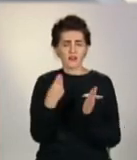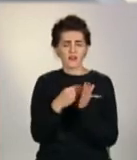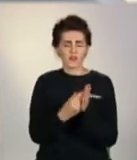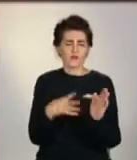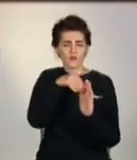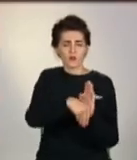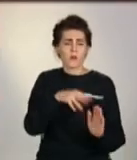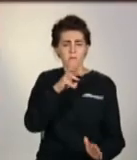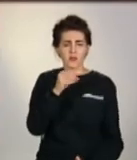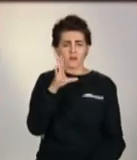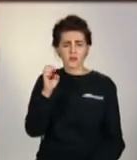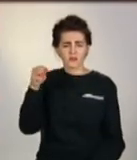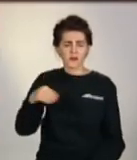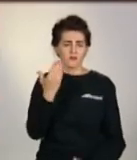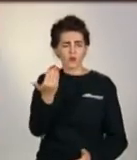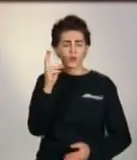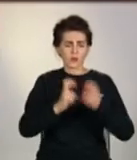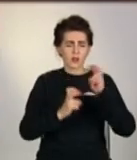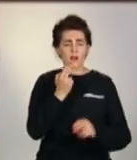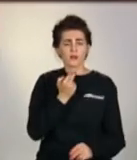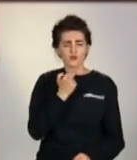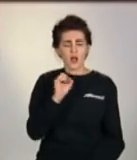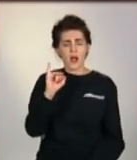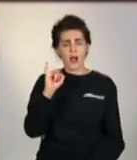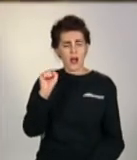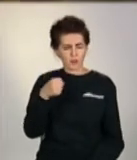«Метінвест» в екологічні проєкти комбінатів імені Ілліча та